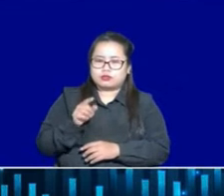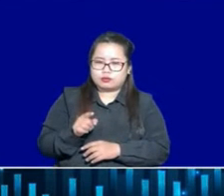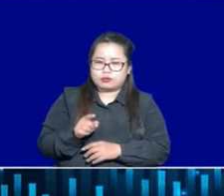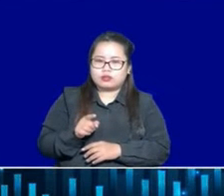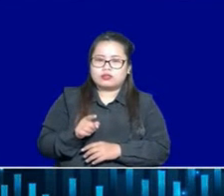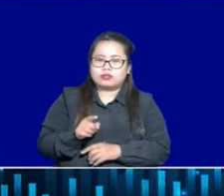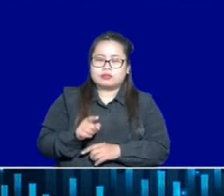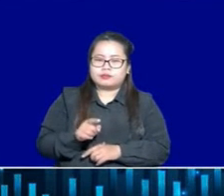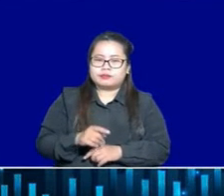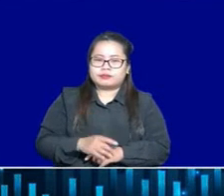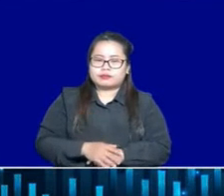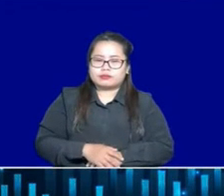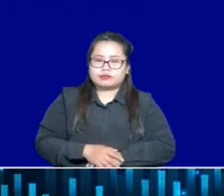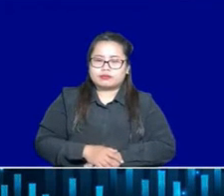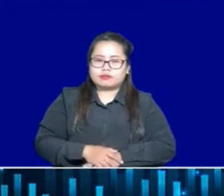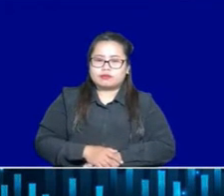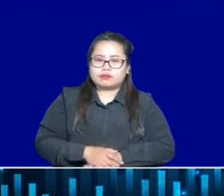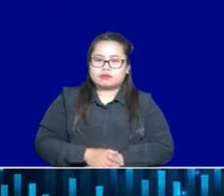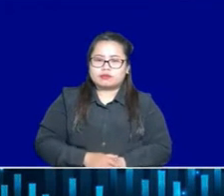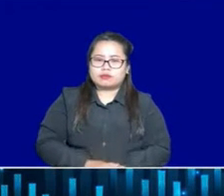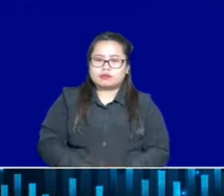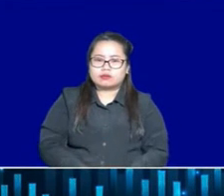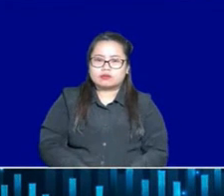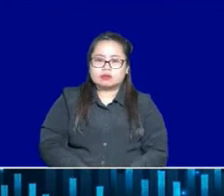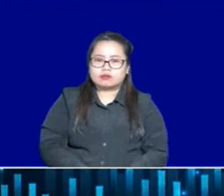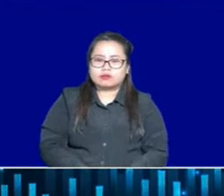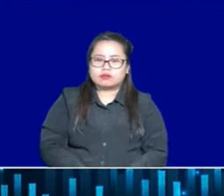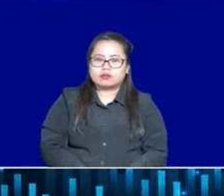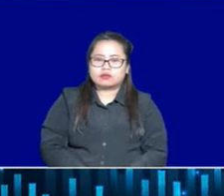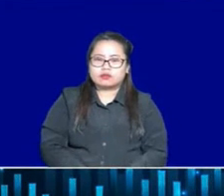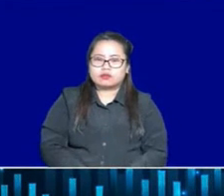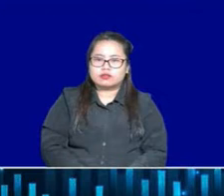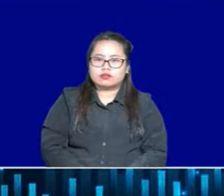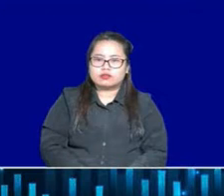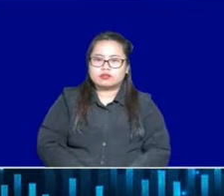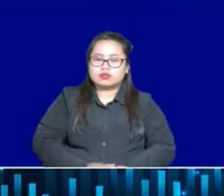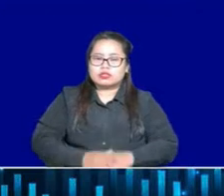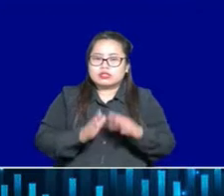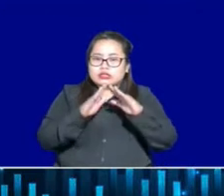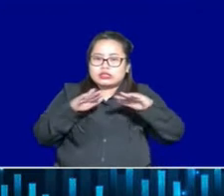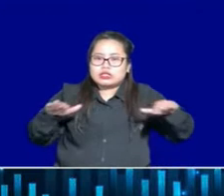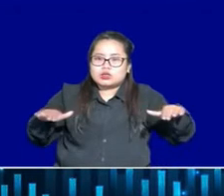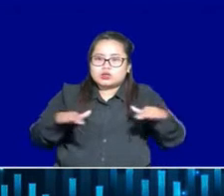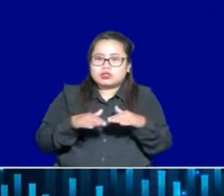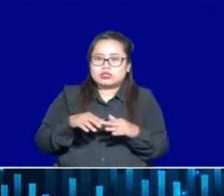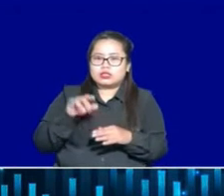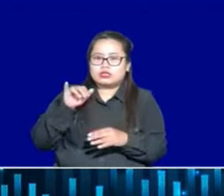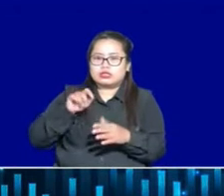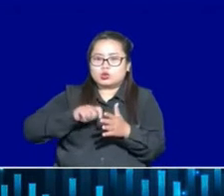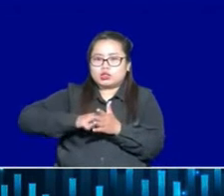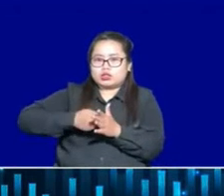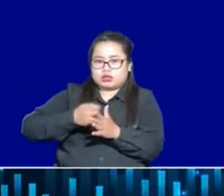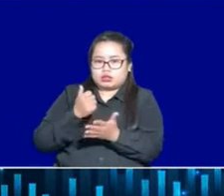Dan industri. Industri memang menjadi kunci sebenarnya.